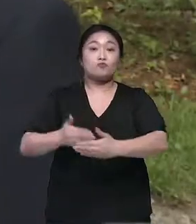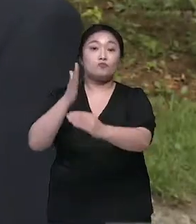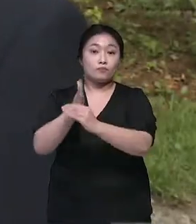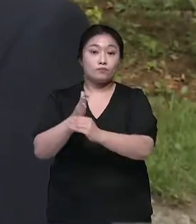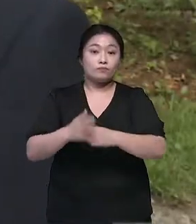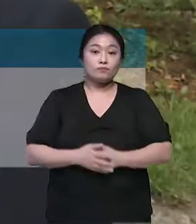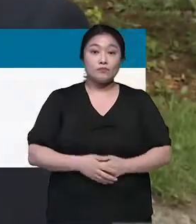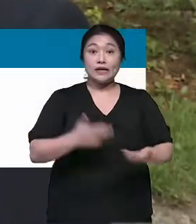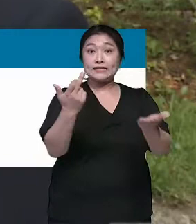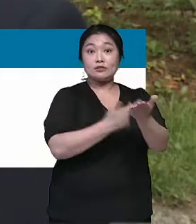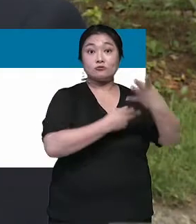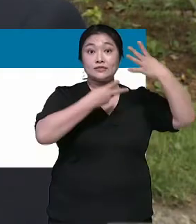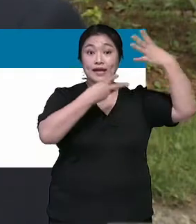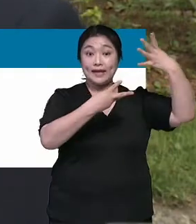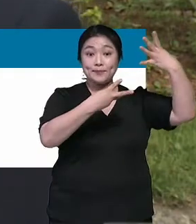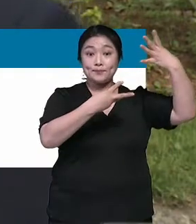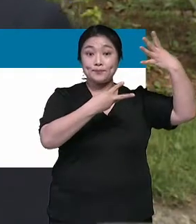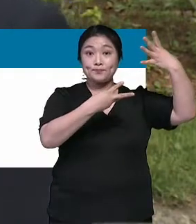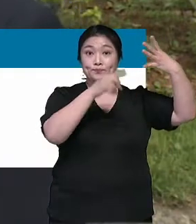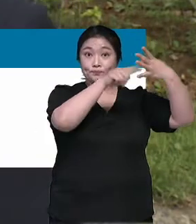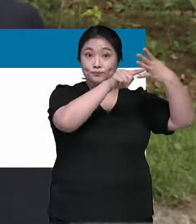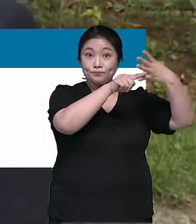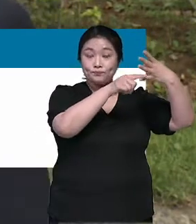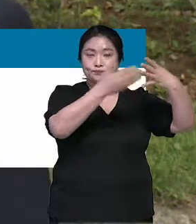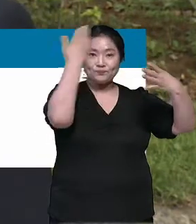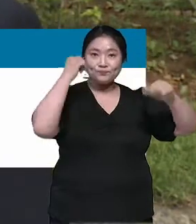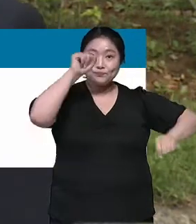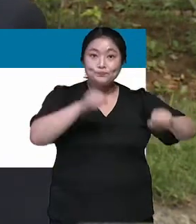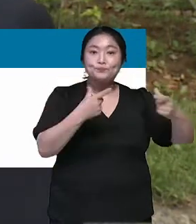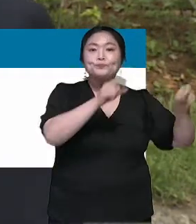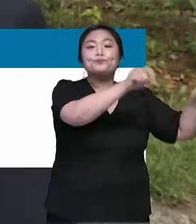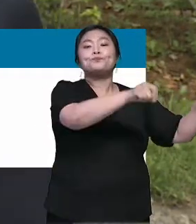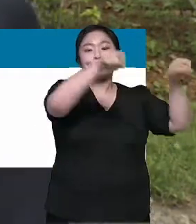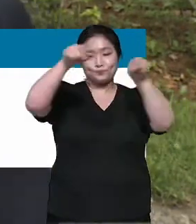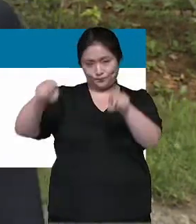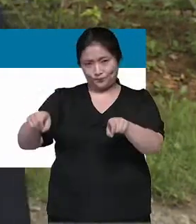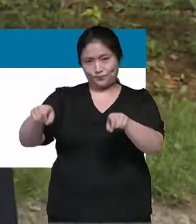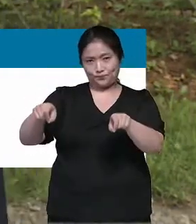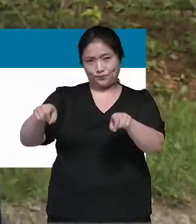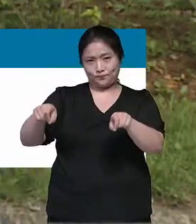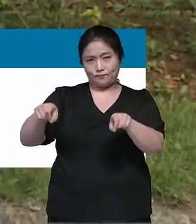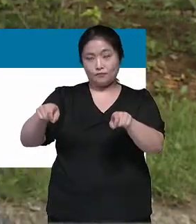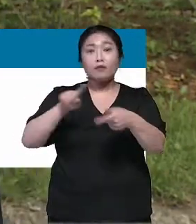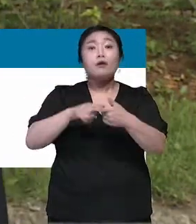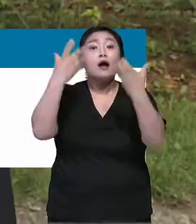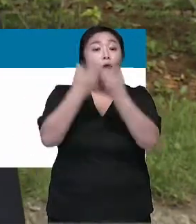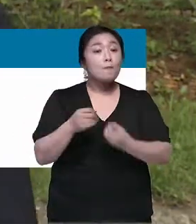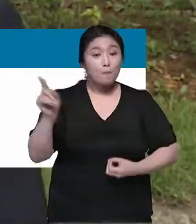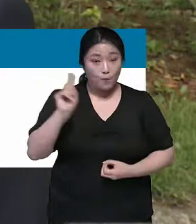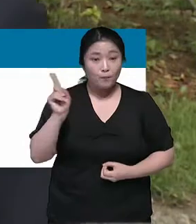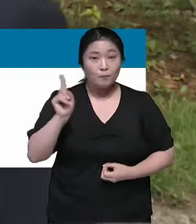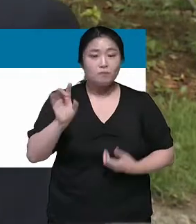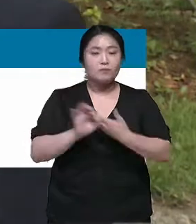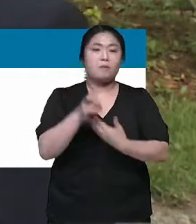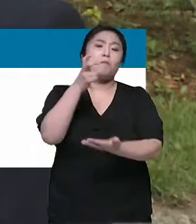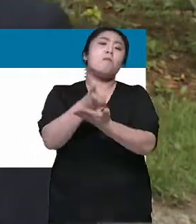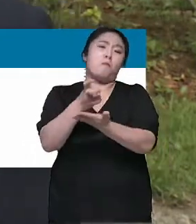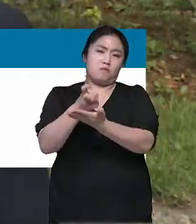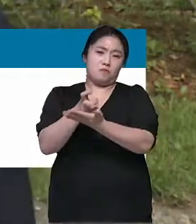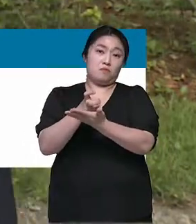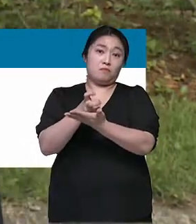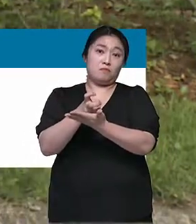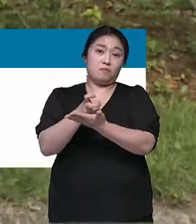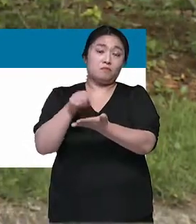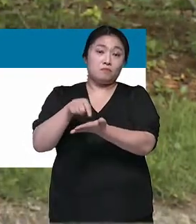제주도 4.3 법을 그대로 4.3의 궤적을 따라가고 있다라고 보면 될 것 같습니다. 무슨